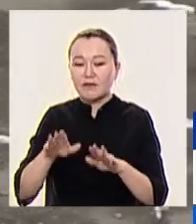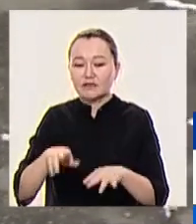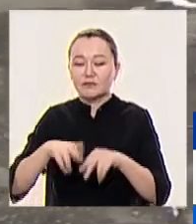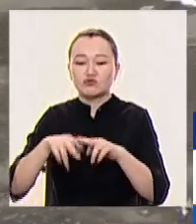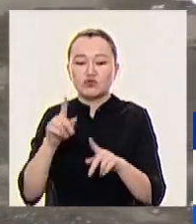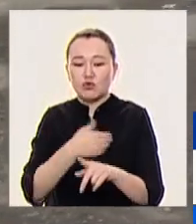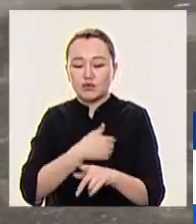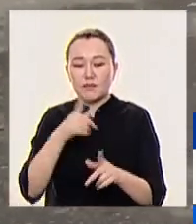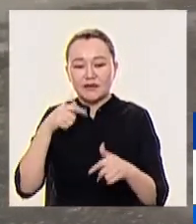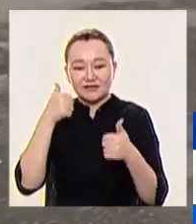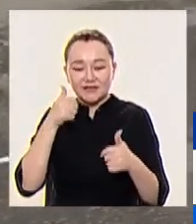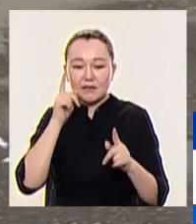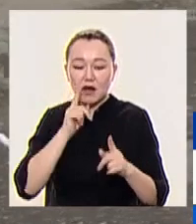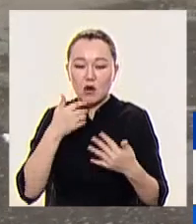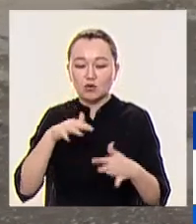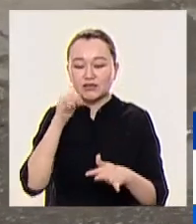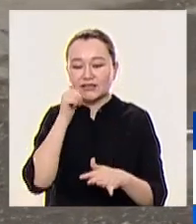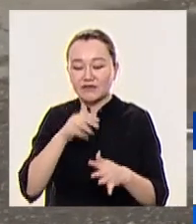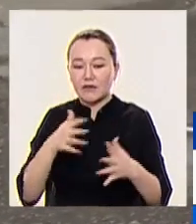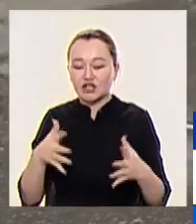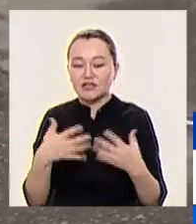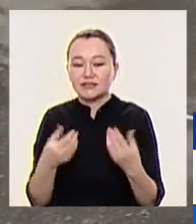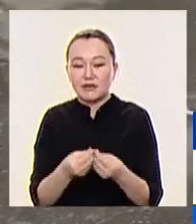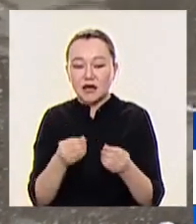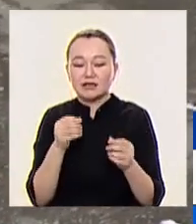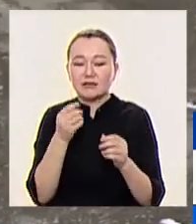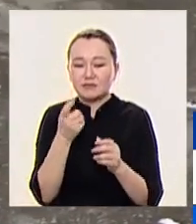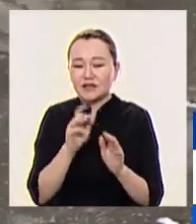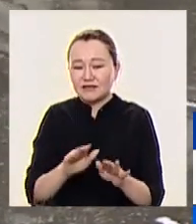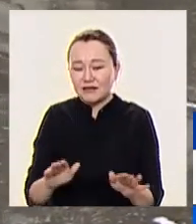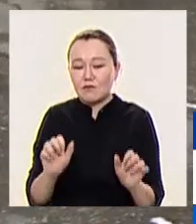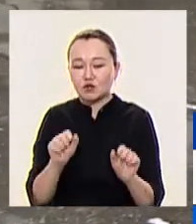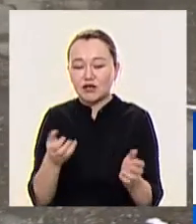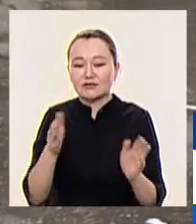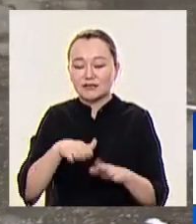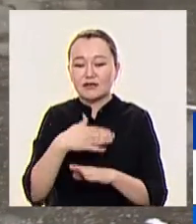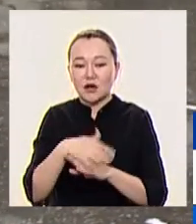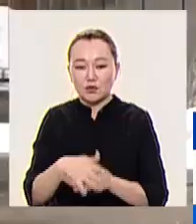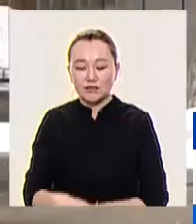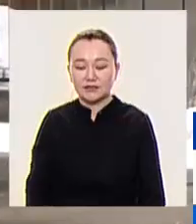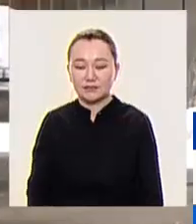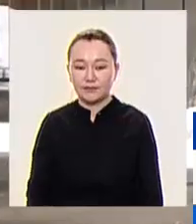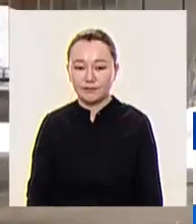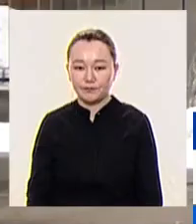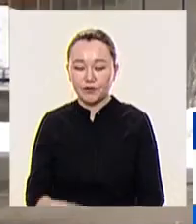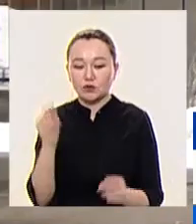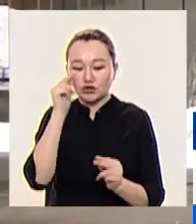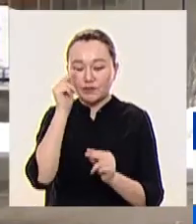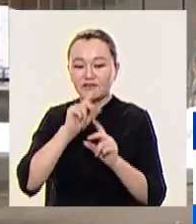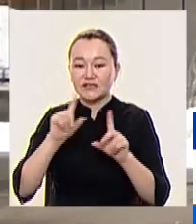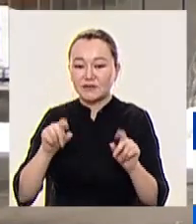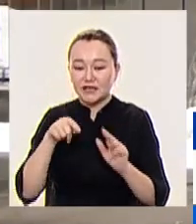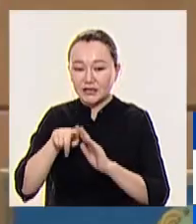пока неизвестно. Но уже завтра большая семья с малолетними детьми может остаться на улице. У учебного